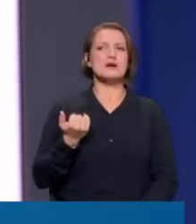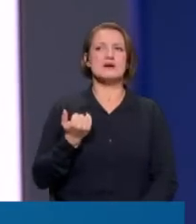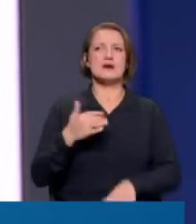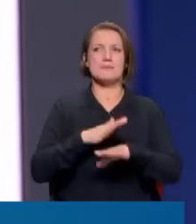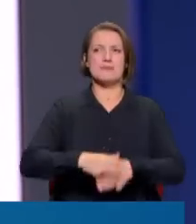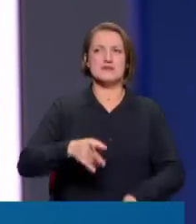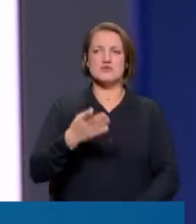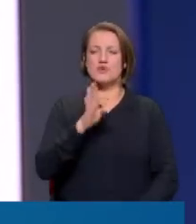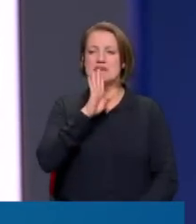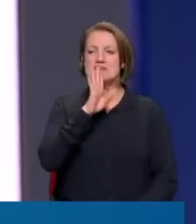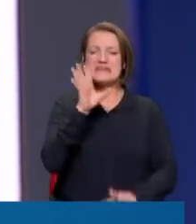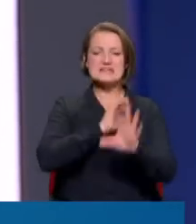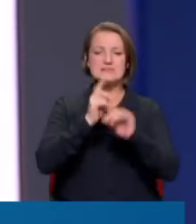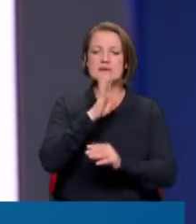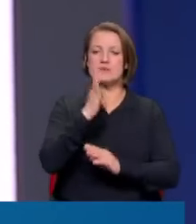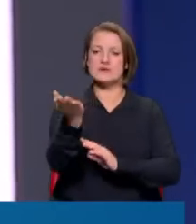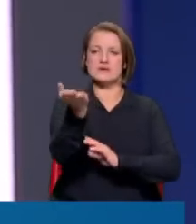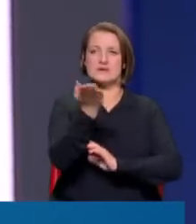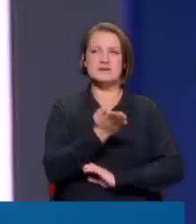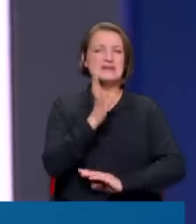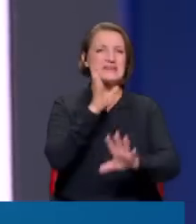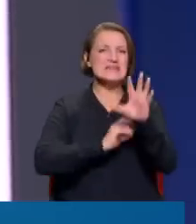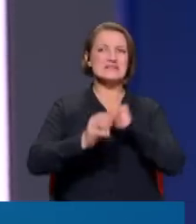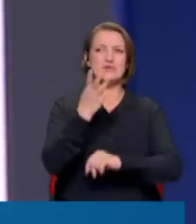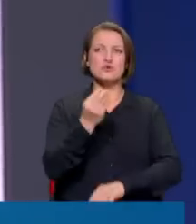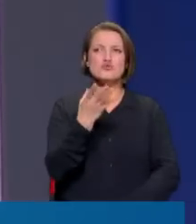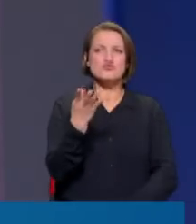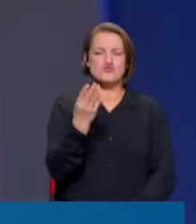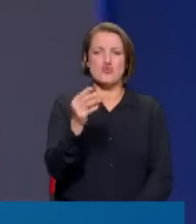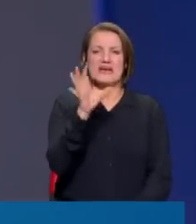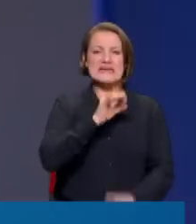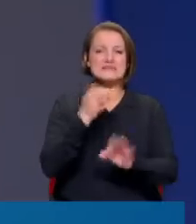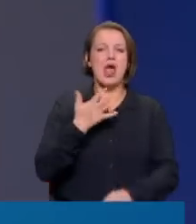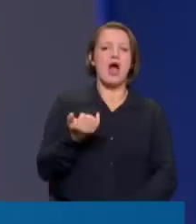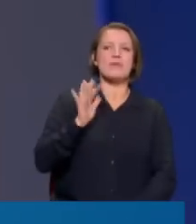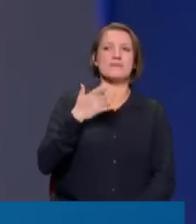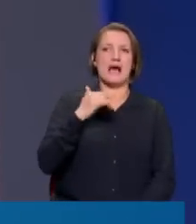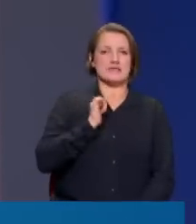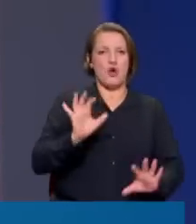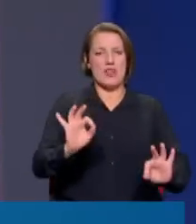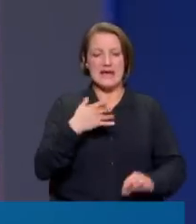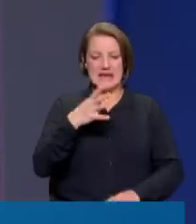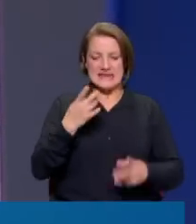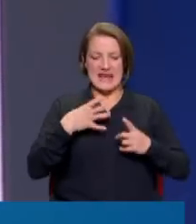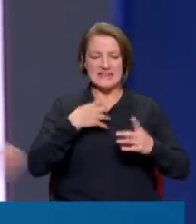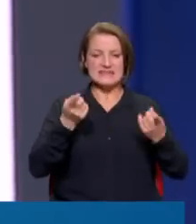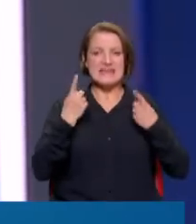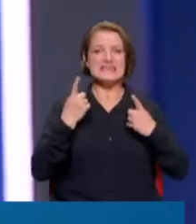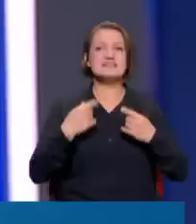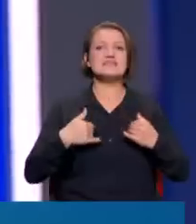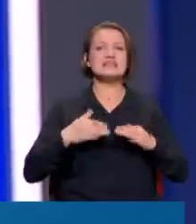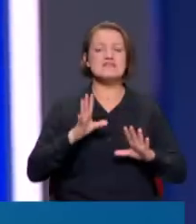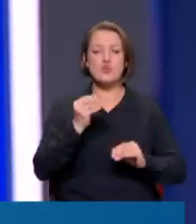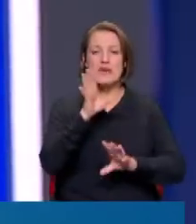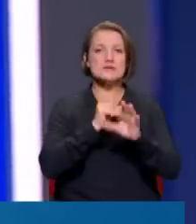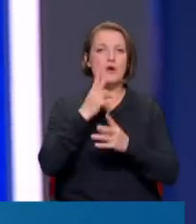masasına Çok gizli bir kağıt çıkardı çok gizli olunca ben çok gizli dedim almayayım dedim askerlikte öyledir kendi yetkiniz değilse çok gizliye